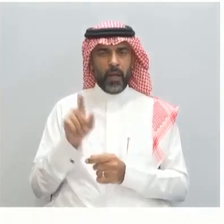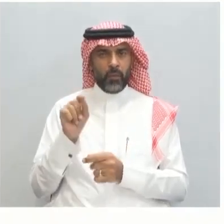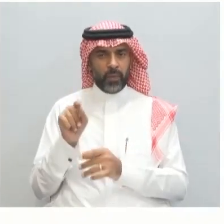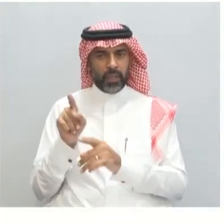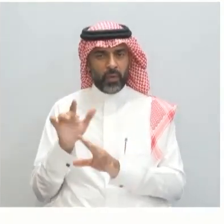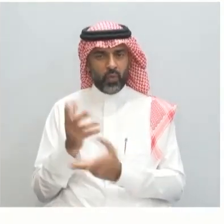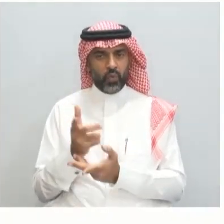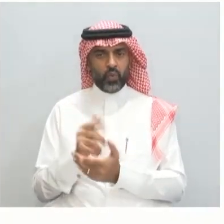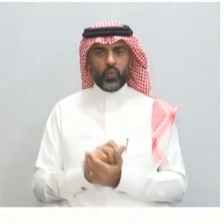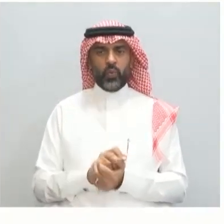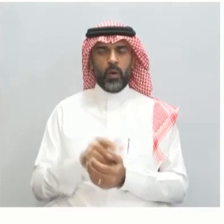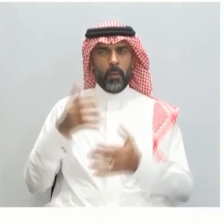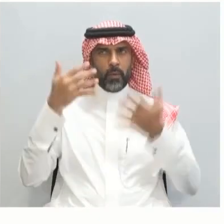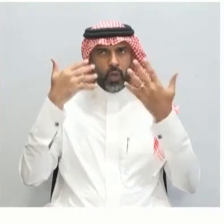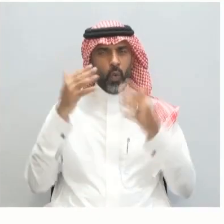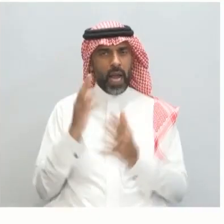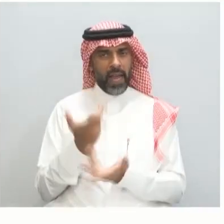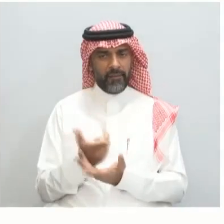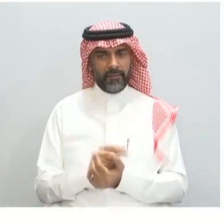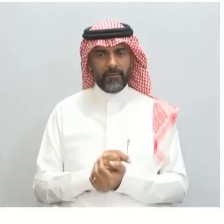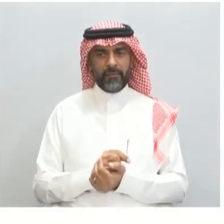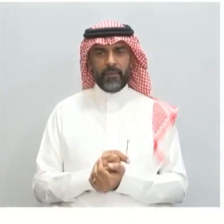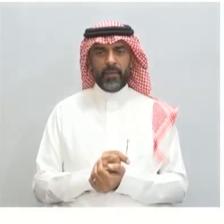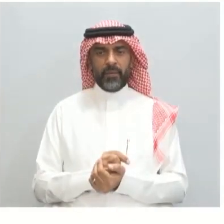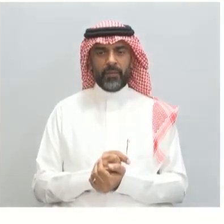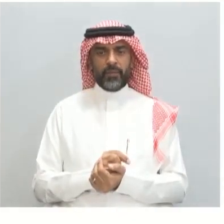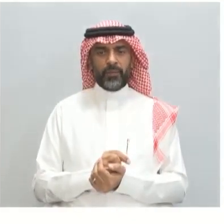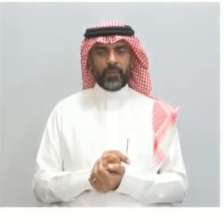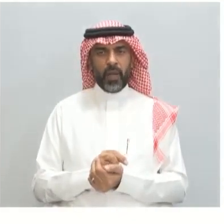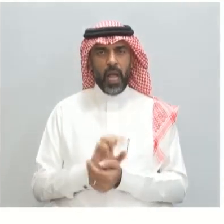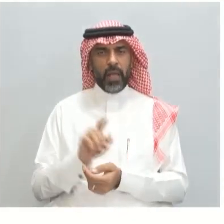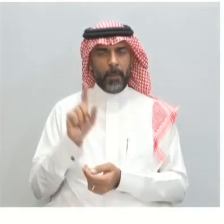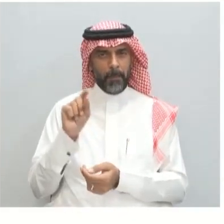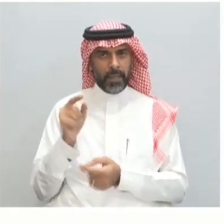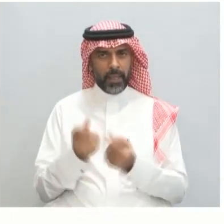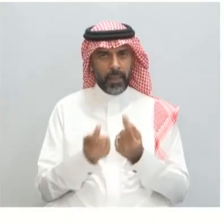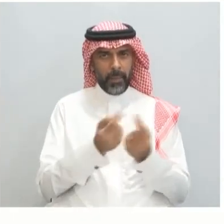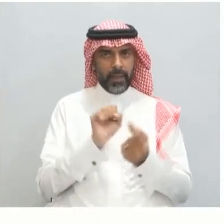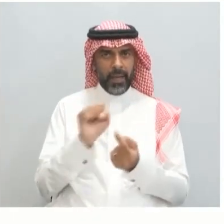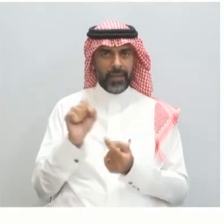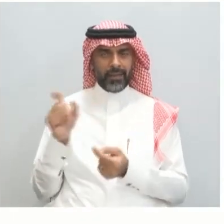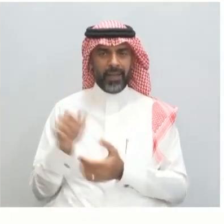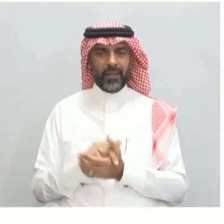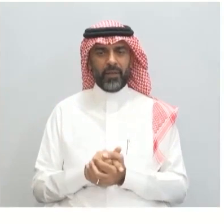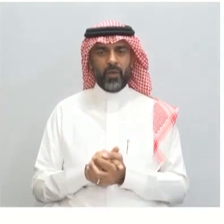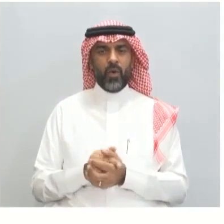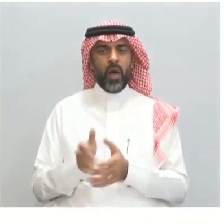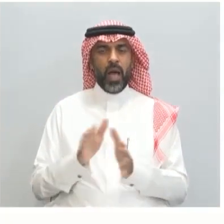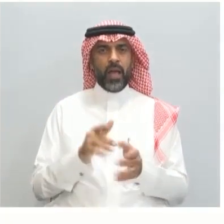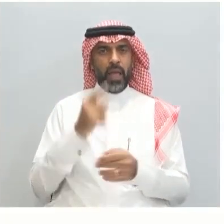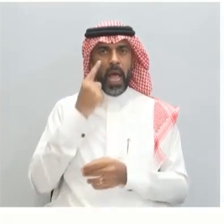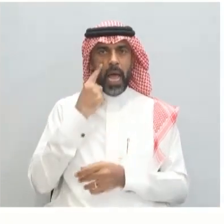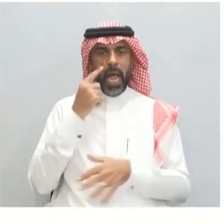الاقليم بماذا يتصف مناخيا طبعا ابنائي وبناتي الطلاب وما هي الميزات النباتيه لهذا الاقليم ومن ثم